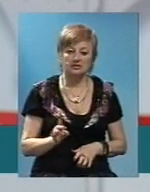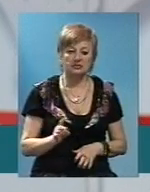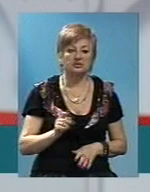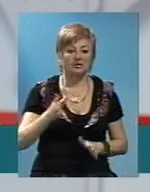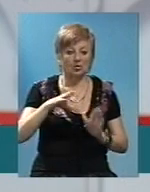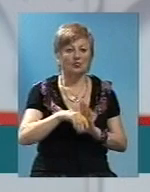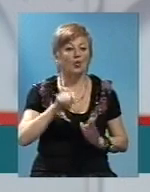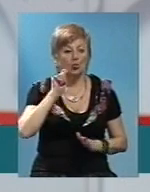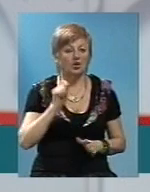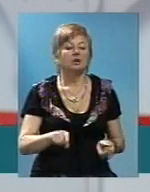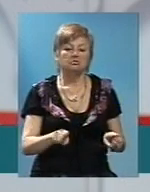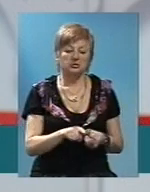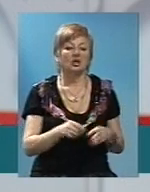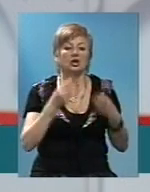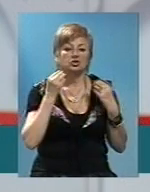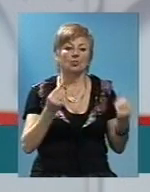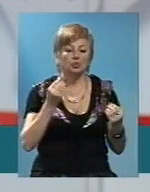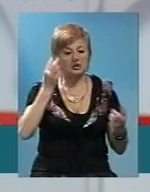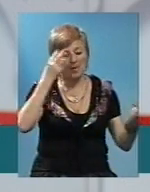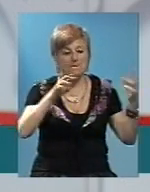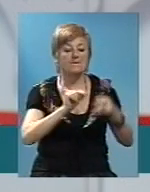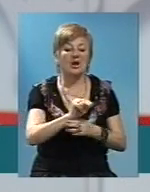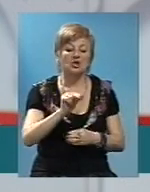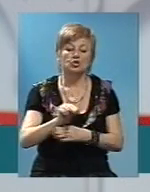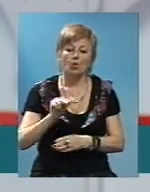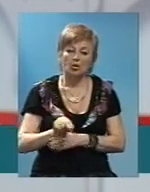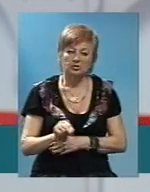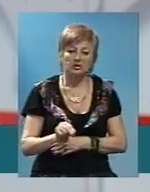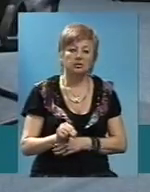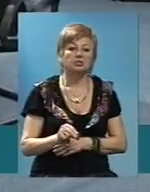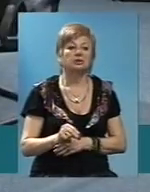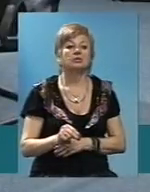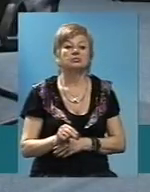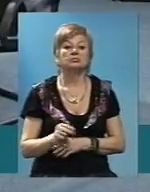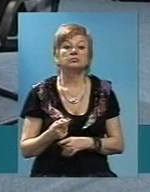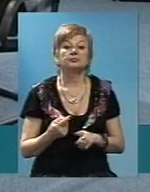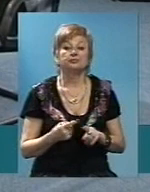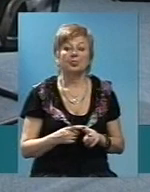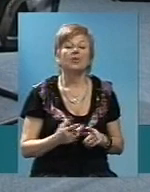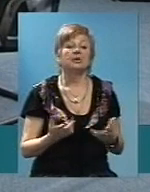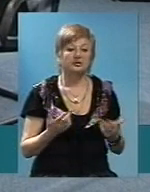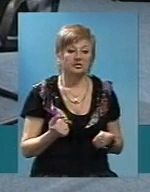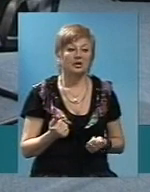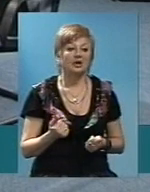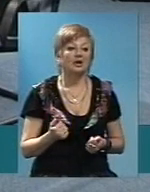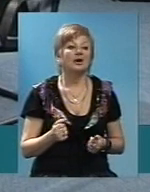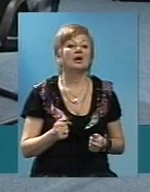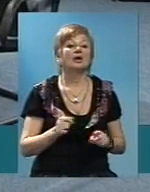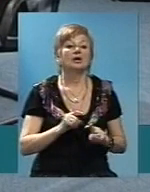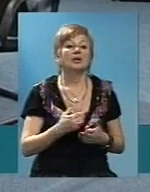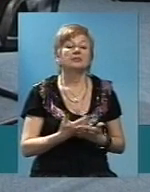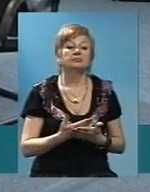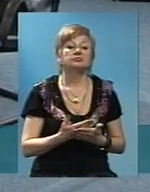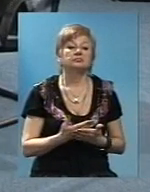Україні, де також дуже класні методики і напрацювання з особистісного розвитку дітей. Звичайно, що не можна не згадати,